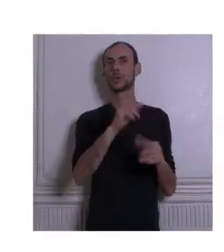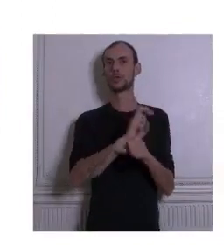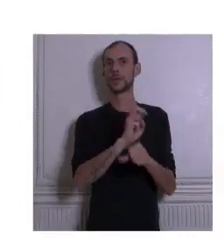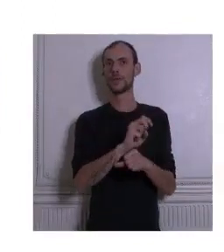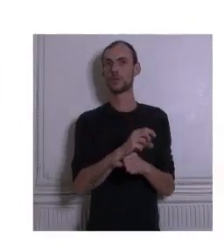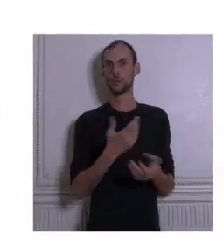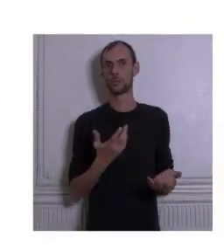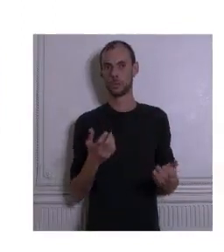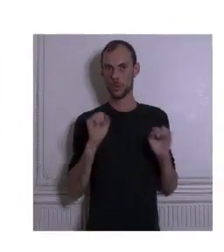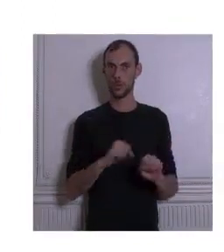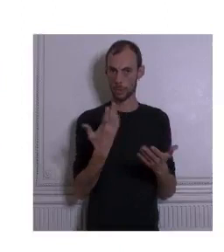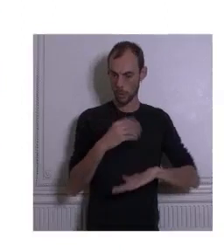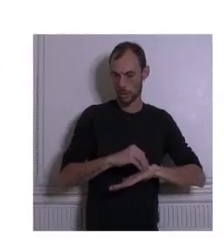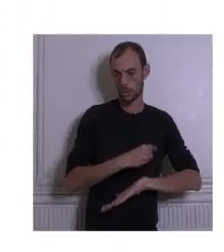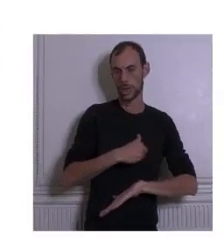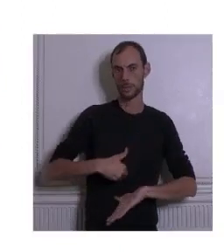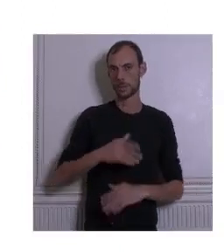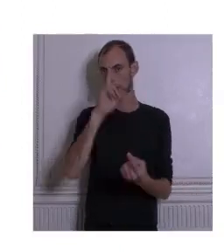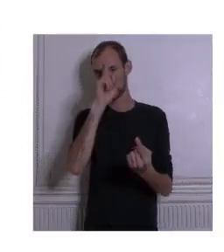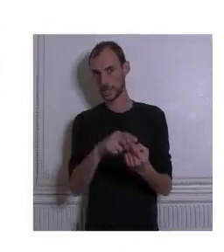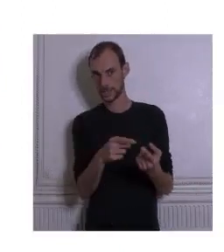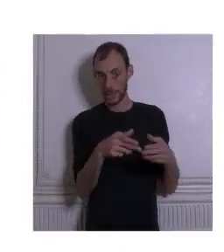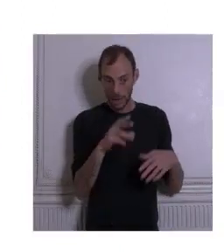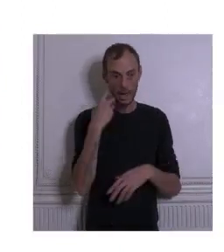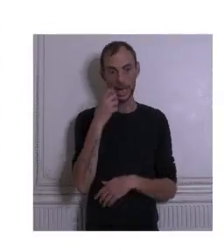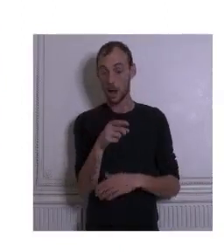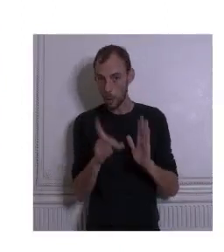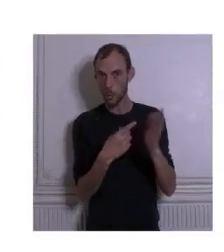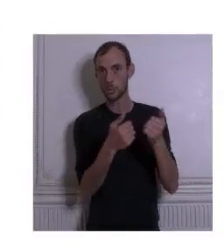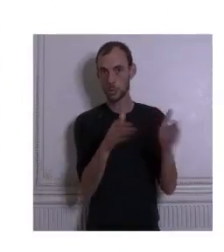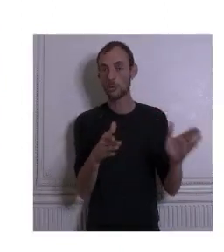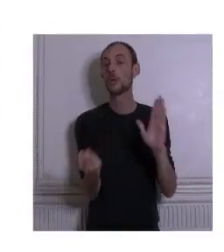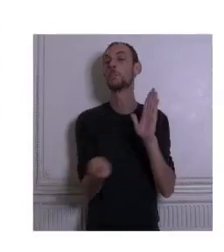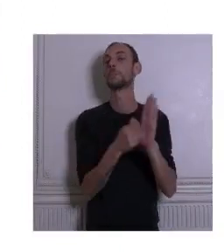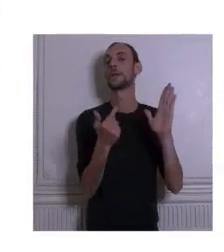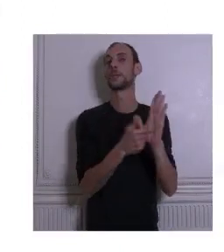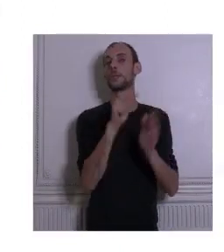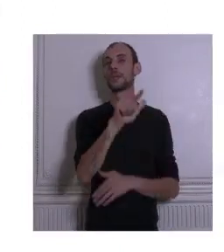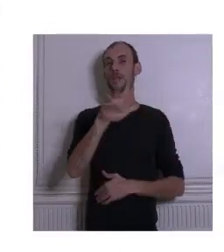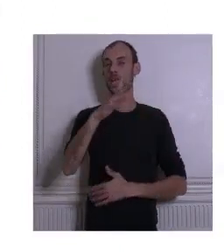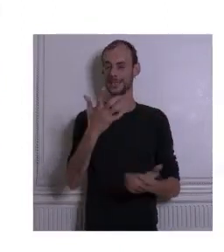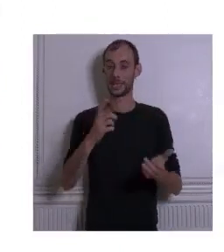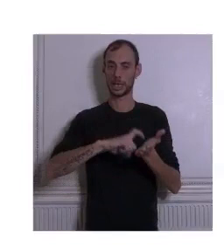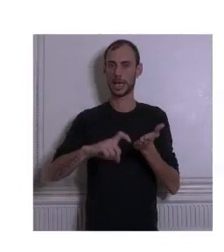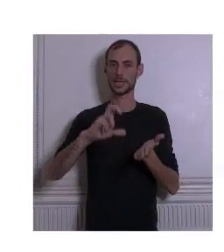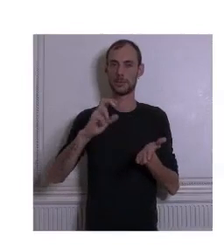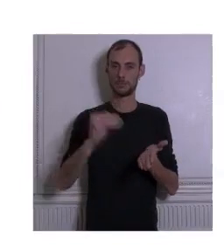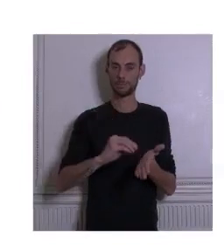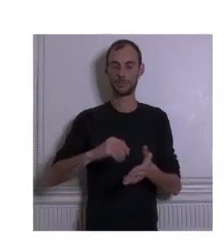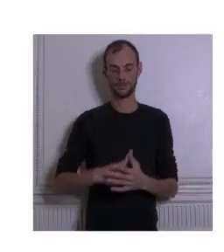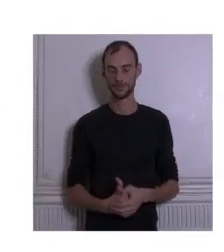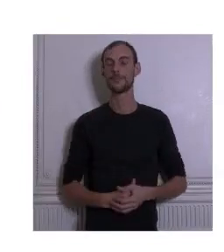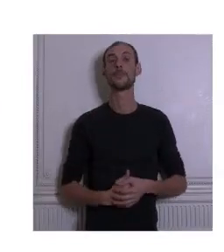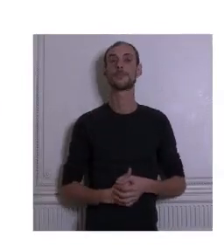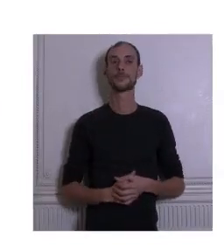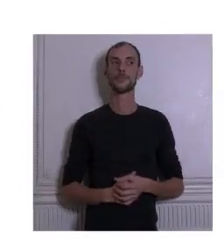titre, sur des installations qui sont dans l'axe et le cône de visibilité de monuments tels que Château de Thouars. Donc on ne pourra pas faire ce que l'on veut. Et je